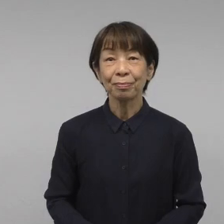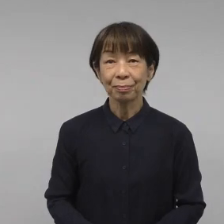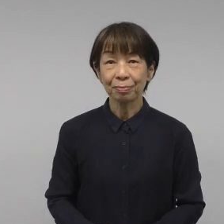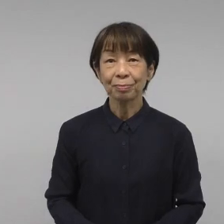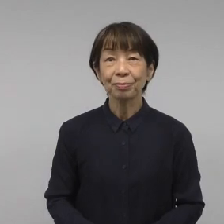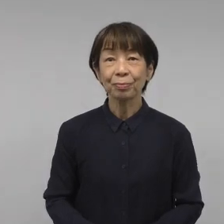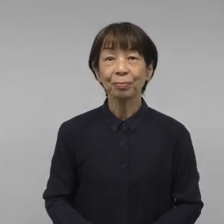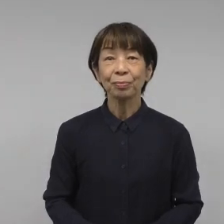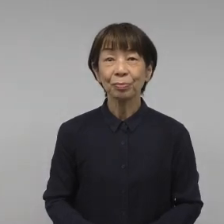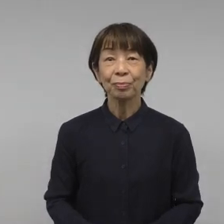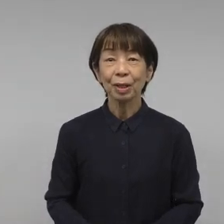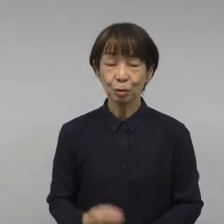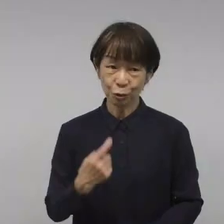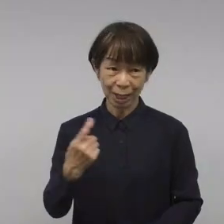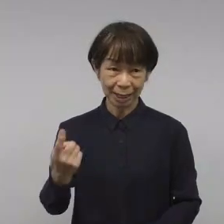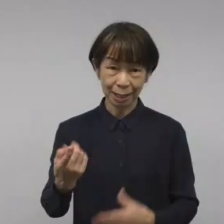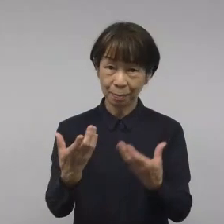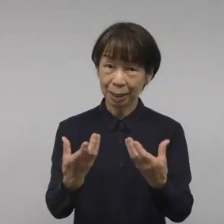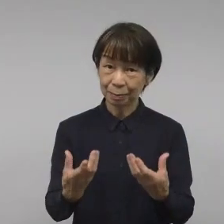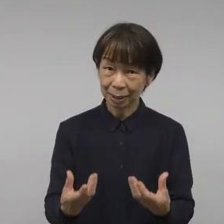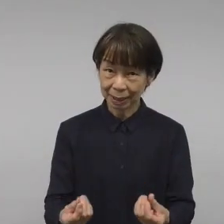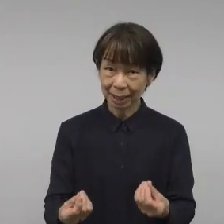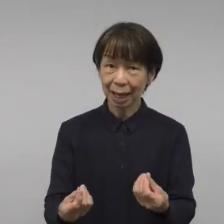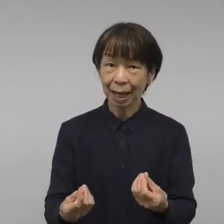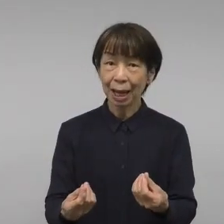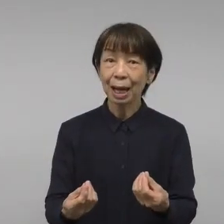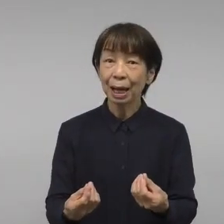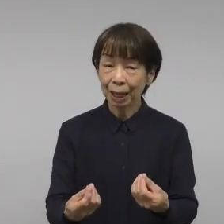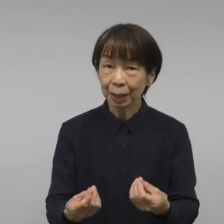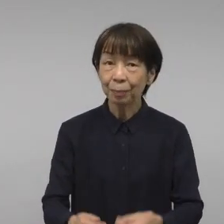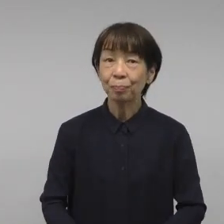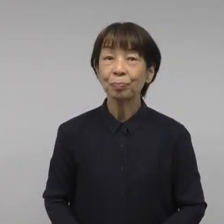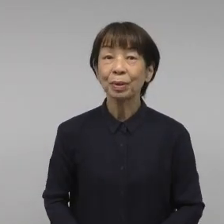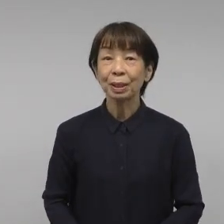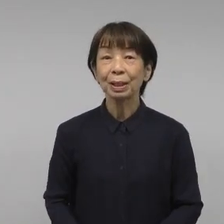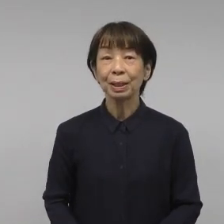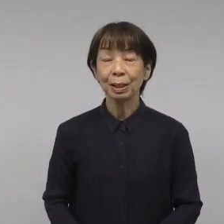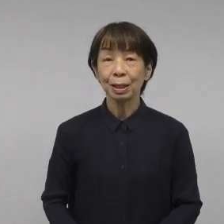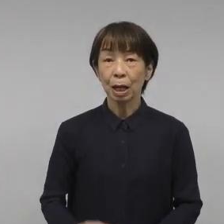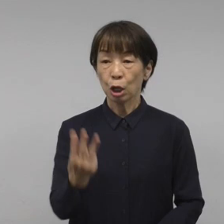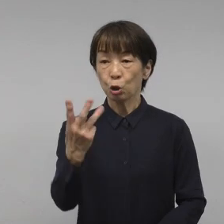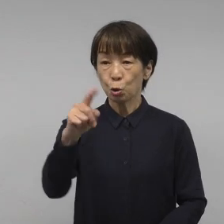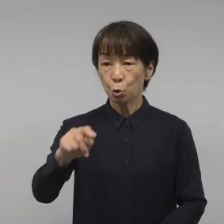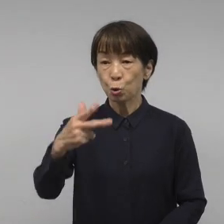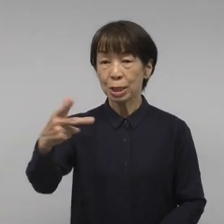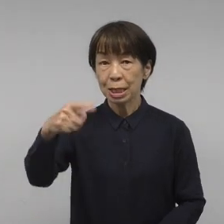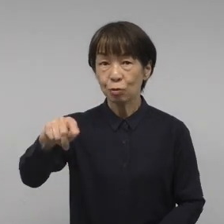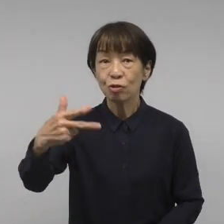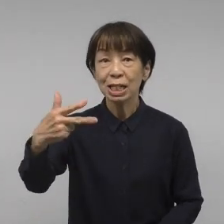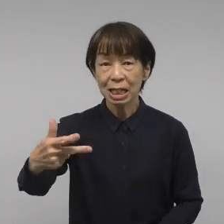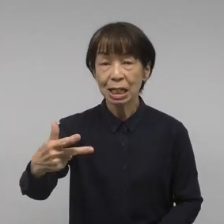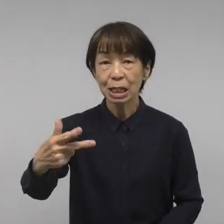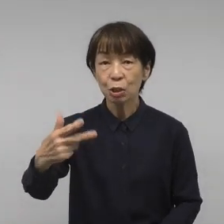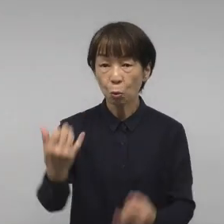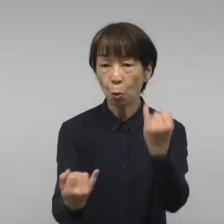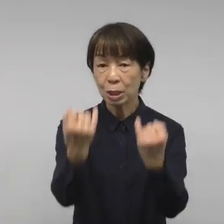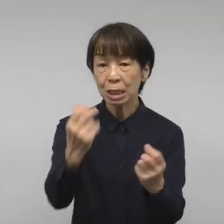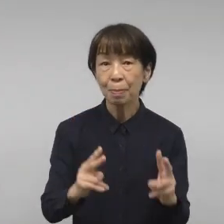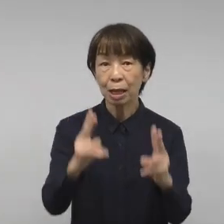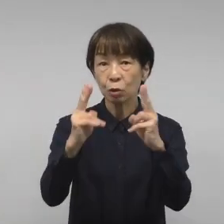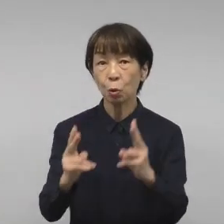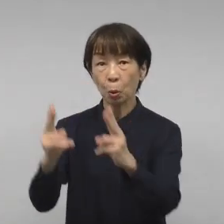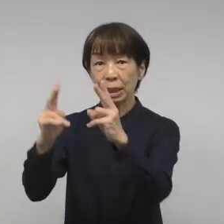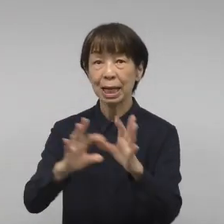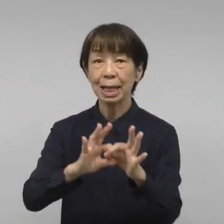行ってまいりました。おさらいになりますが、友人誌との姉妹都市連携